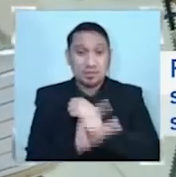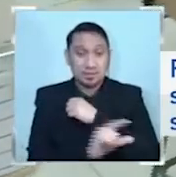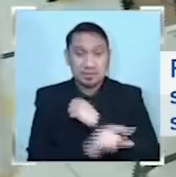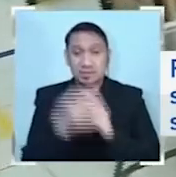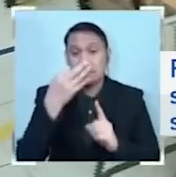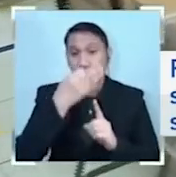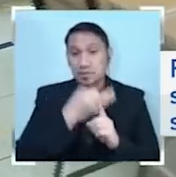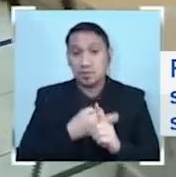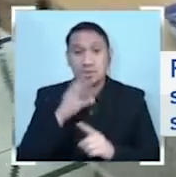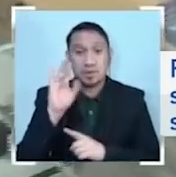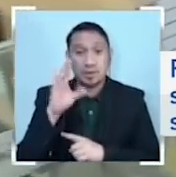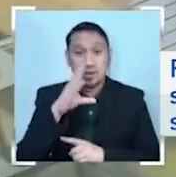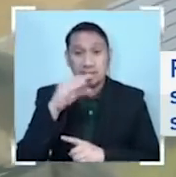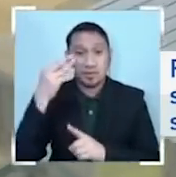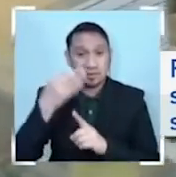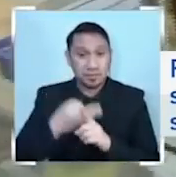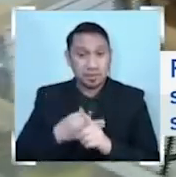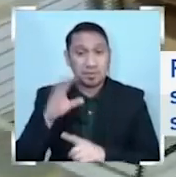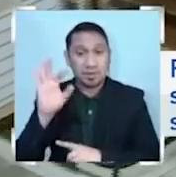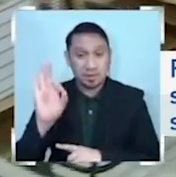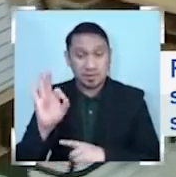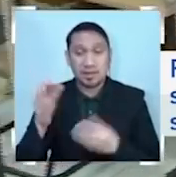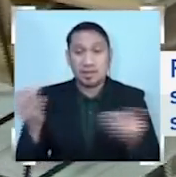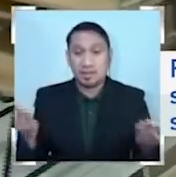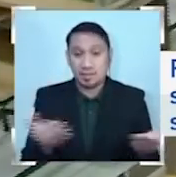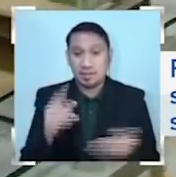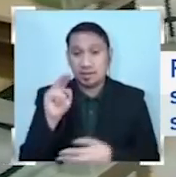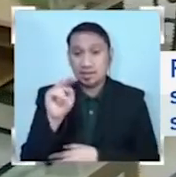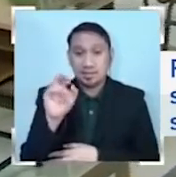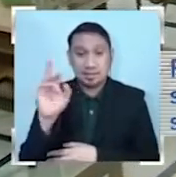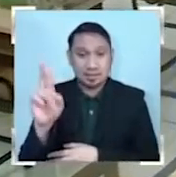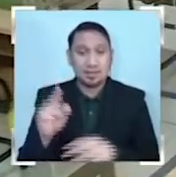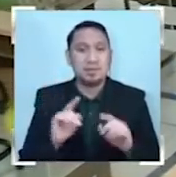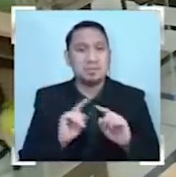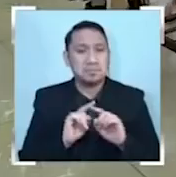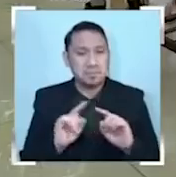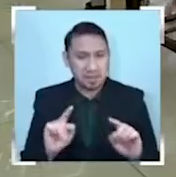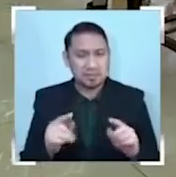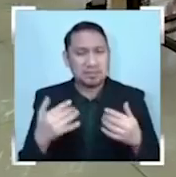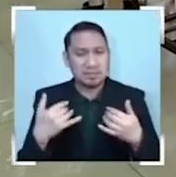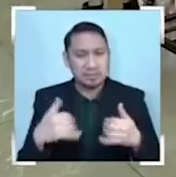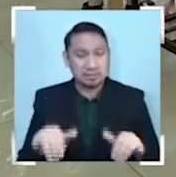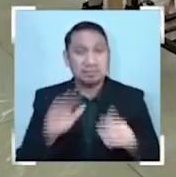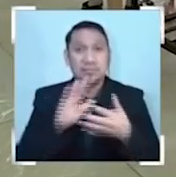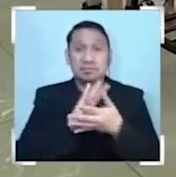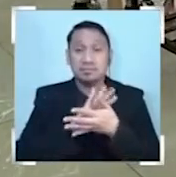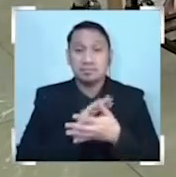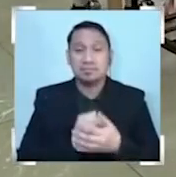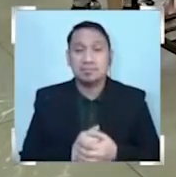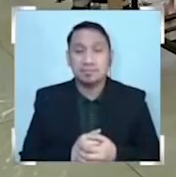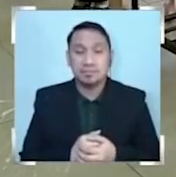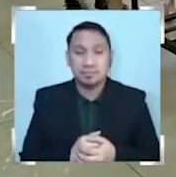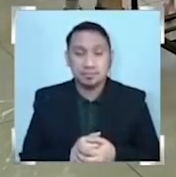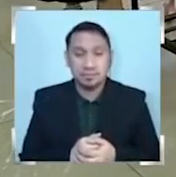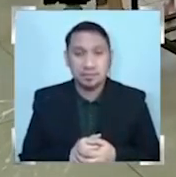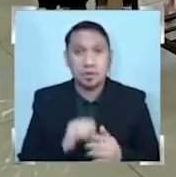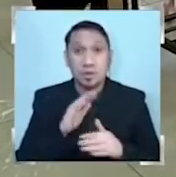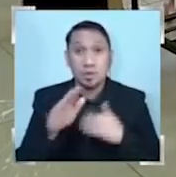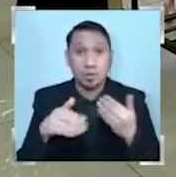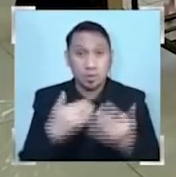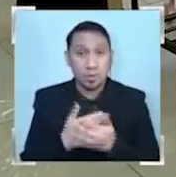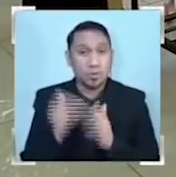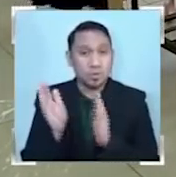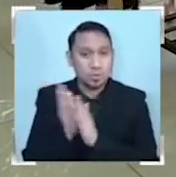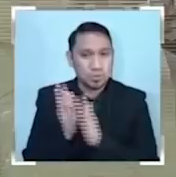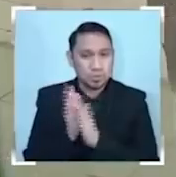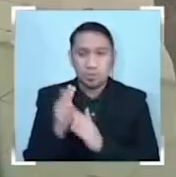at February 9 naman sa Metro Manila. Pero dahil pandemya pa rin, will it cover all schools? Hindi pa